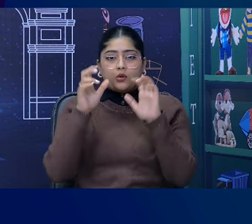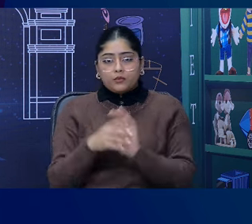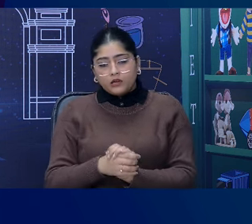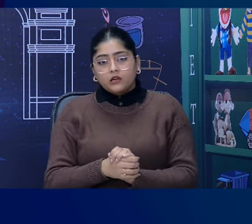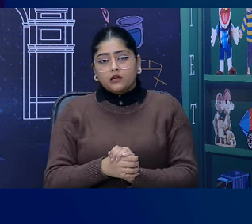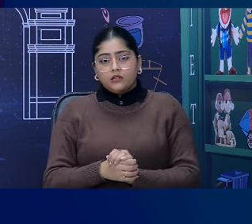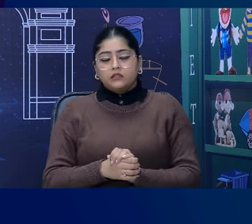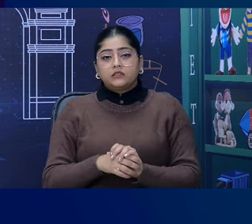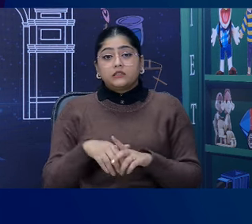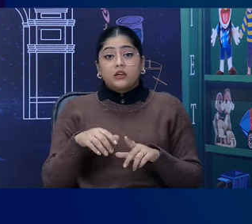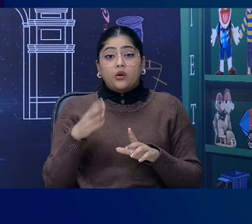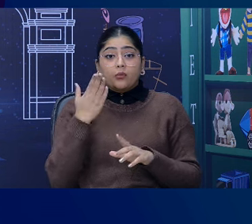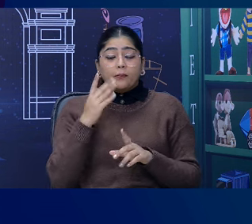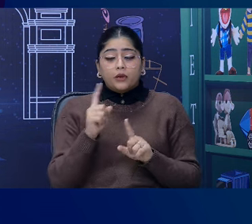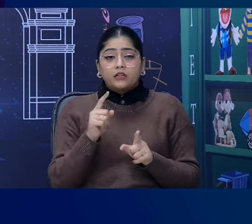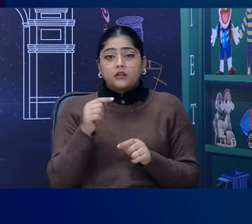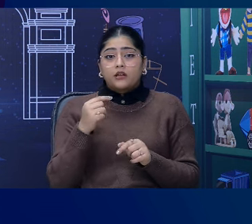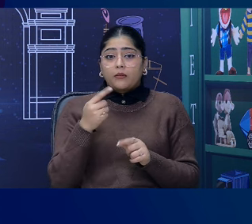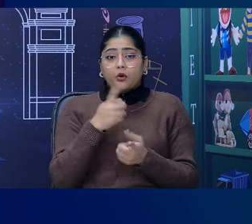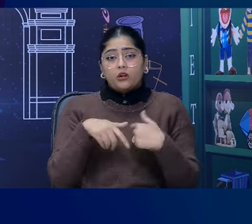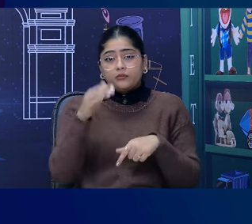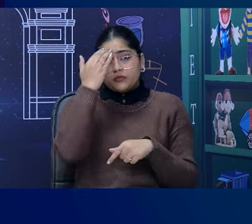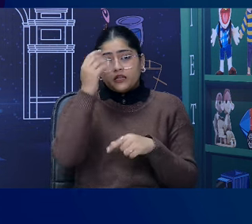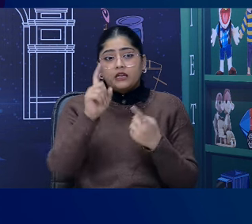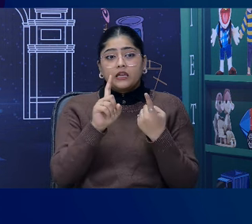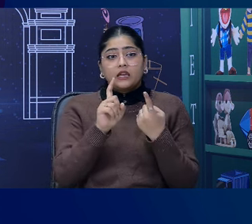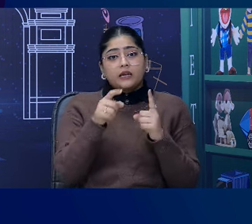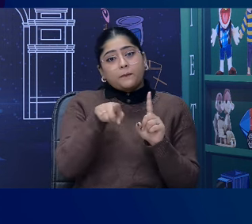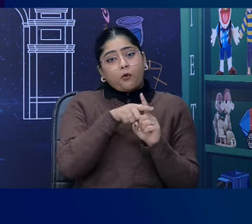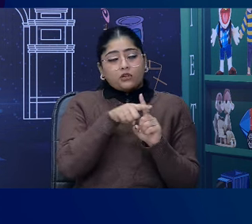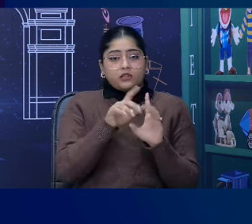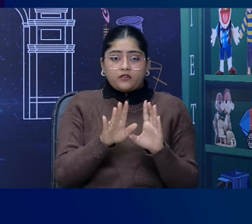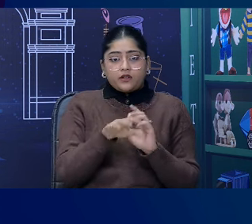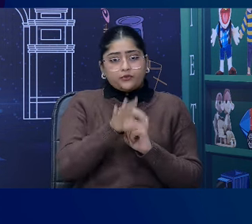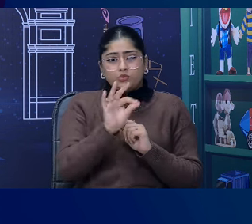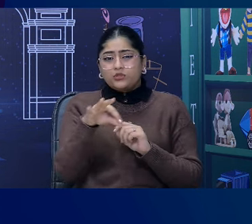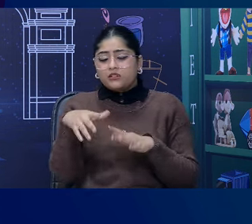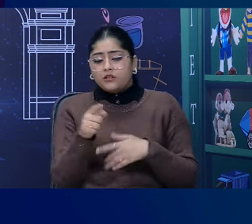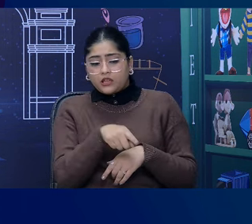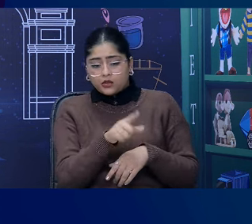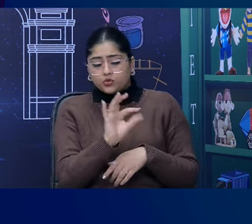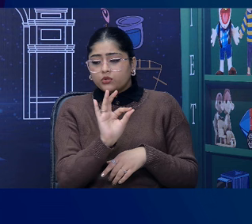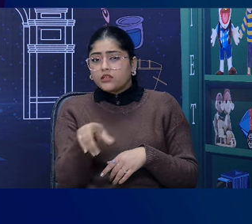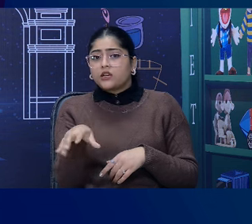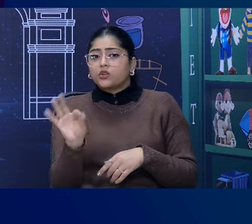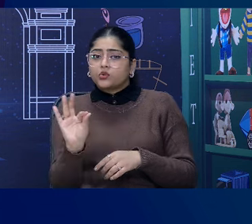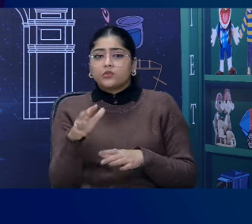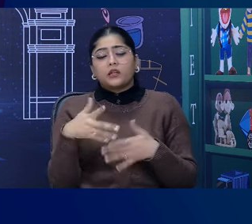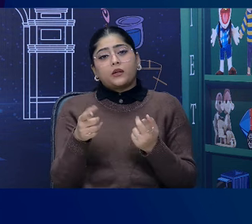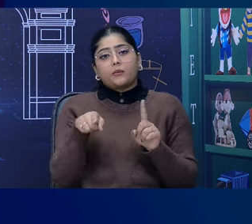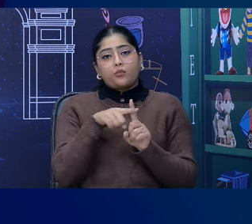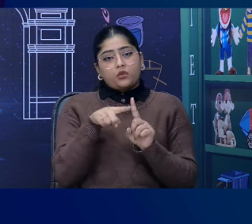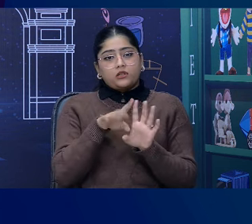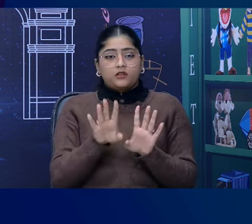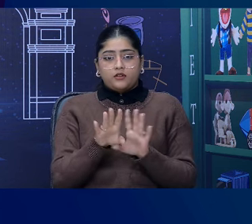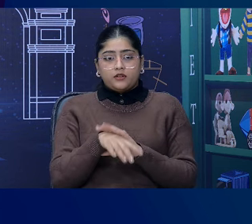वो पॉजिटिव रहेगा बाय दी एंड ऑफ इट डिस्ट्रेस है जो हमें टिविटी लाता है कंफ्यूजन है डिसीजंस नहीं ले पा रहे